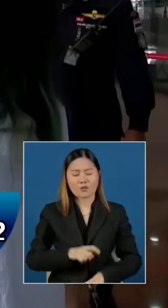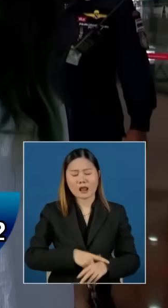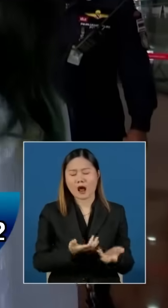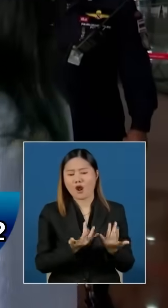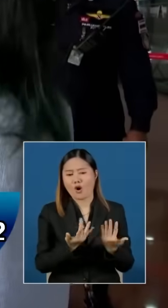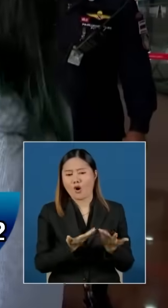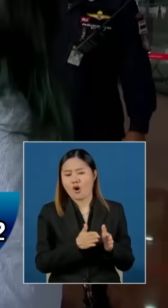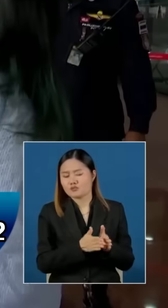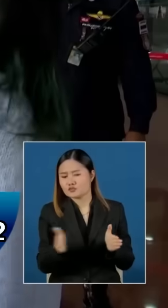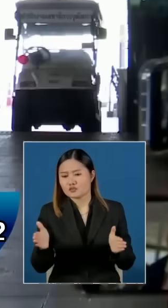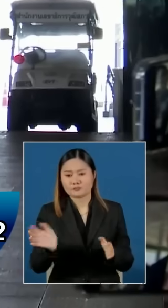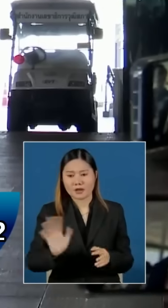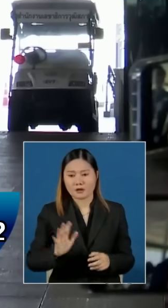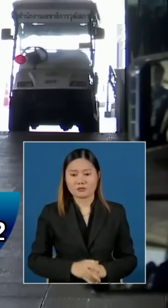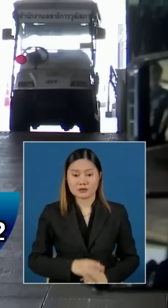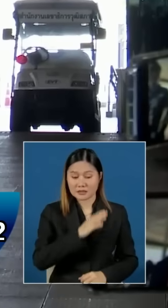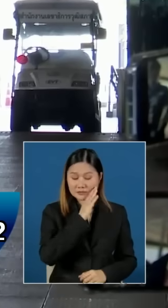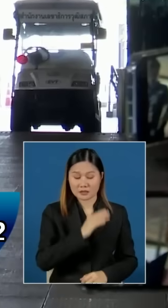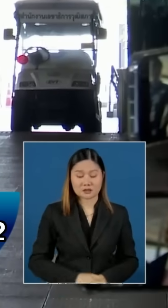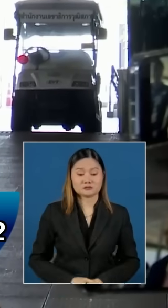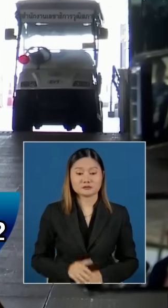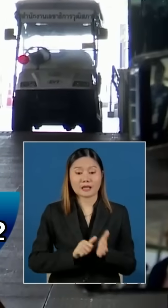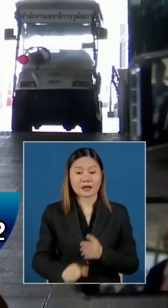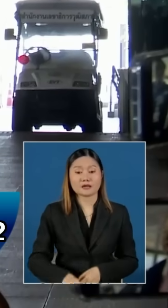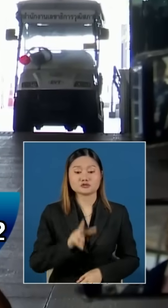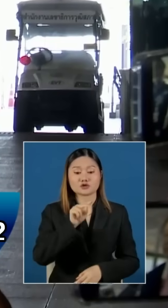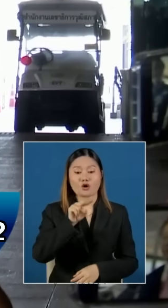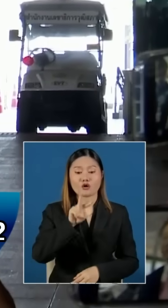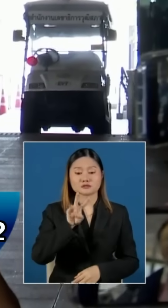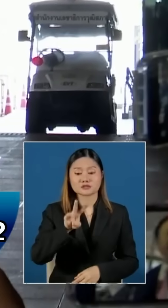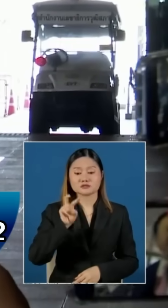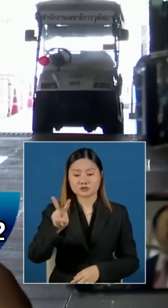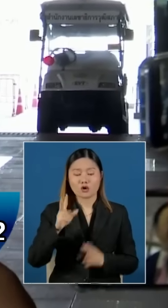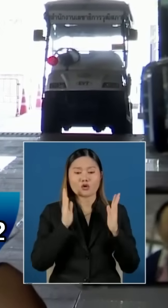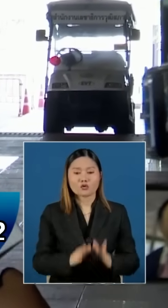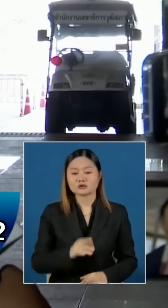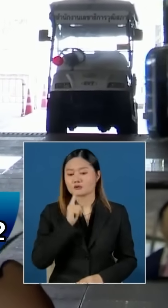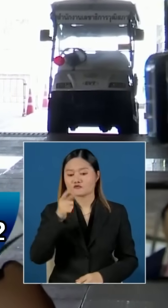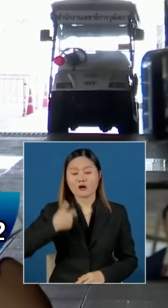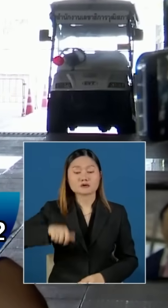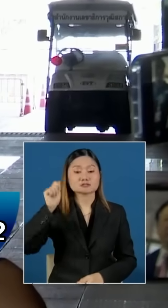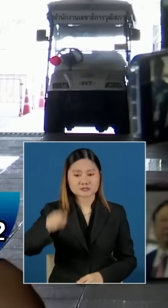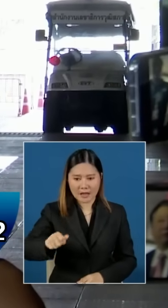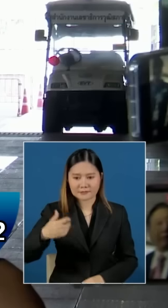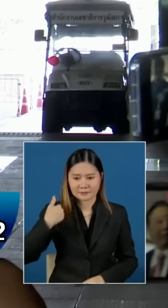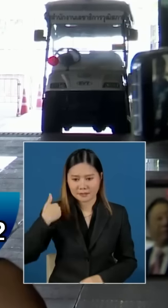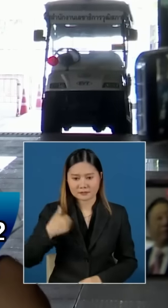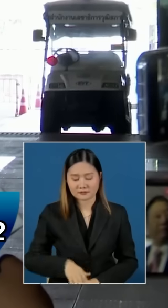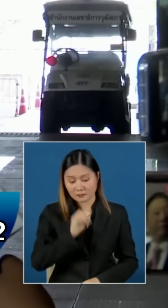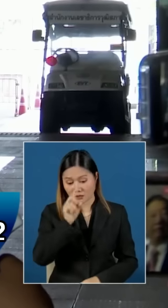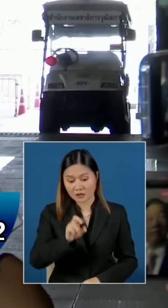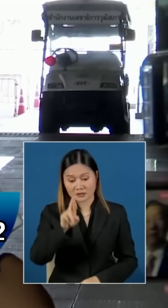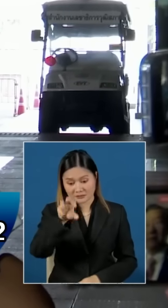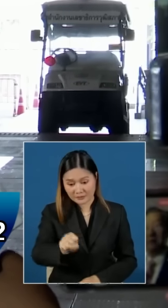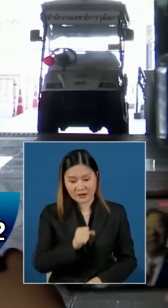าแล้วถ้าคุณเดินหน้าแก้272จริงๆเดี๋ยวมันก็จะมีคนไปร้องต่อศาลรัฐธรรมนูญอีกบอกว่าสภ